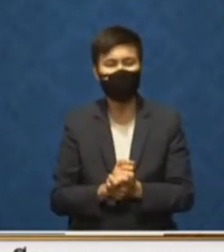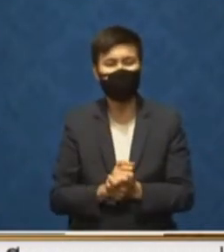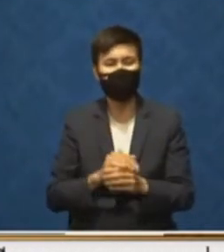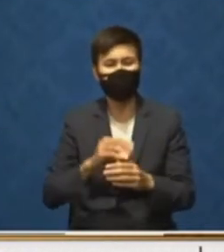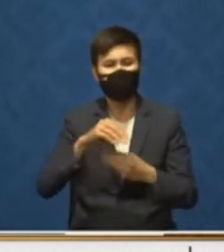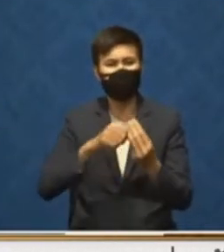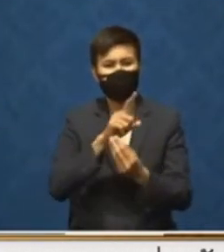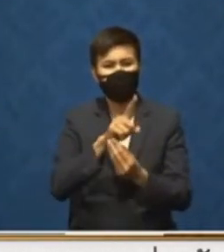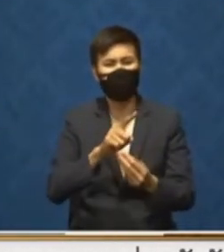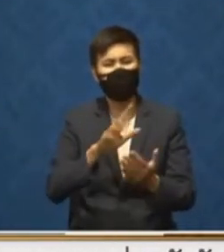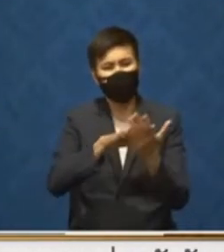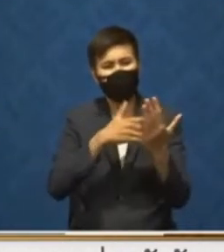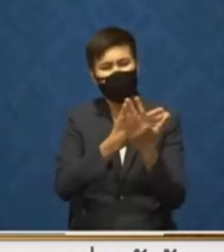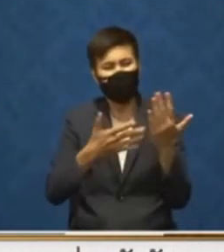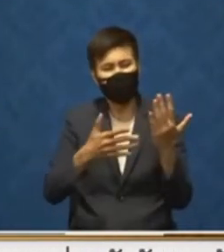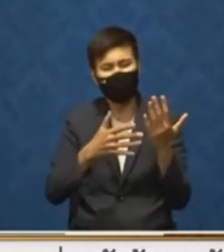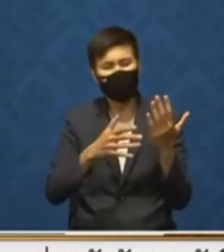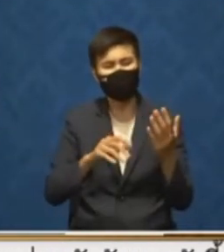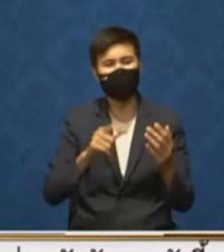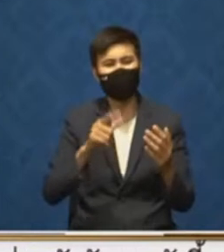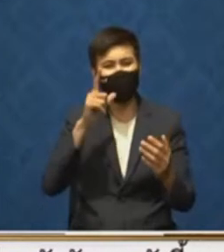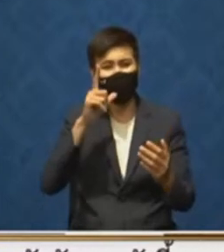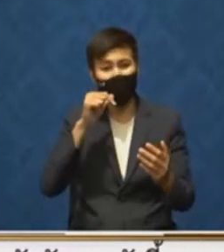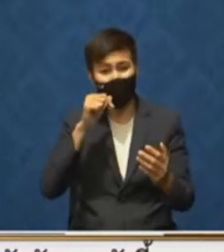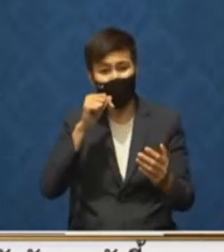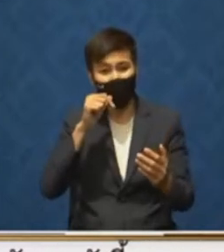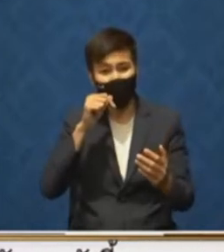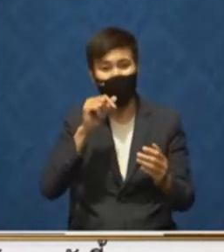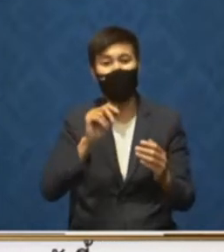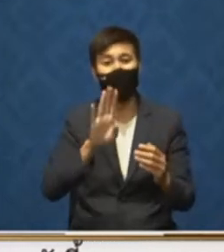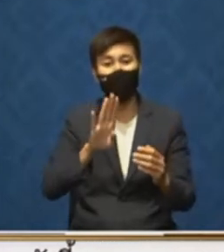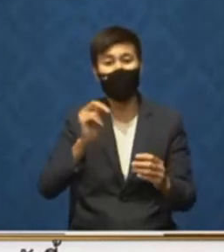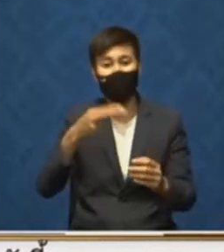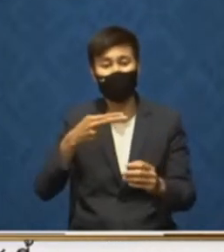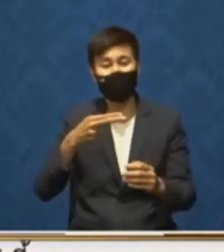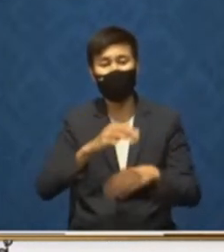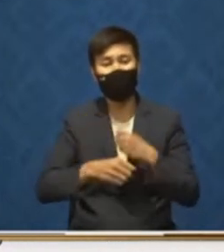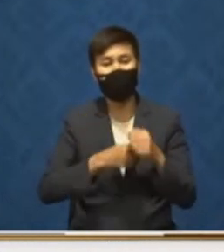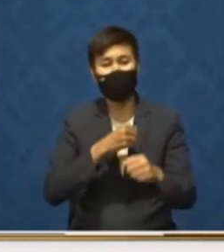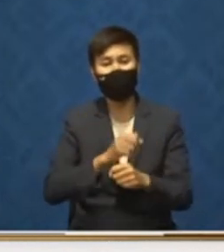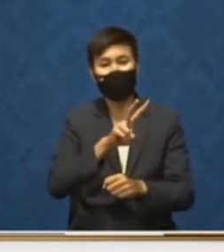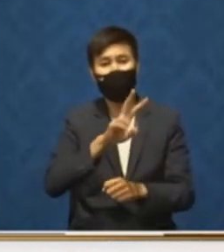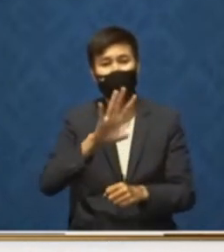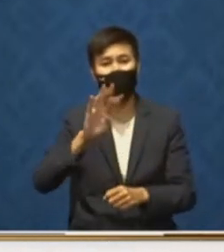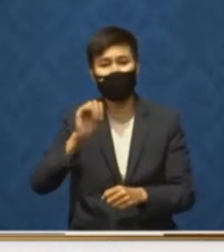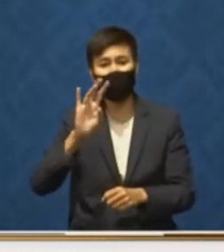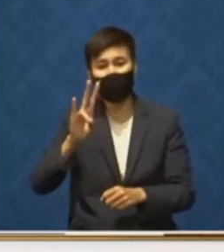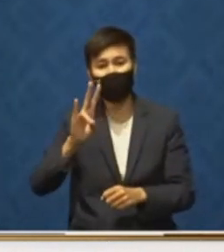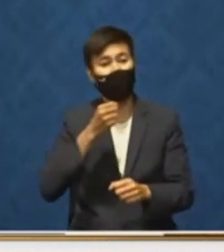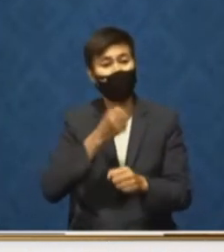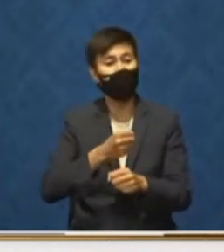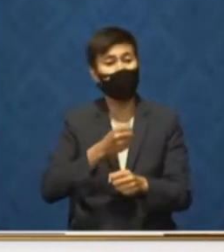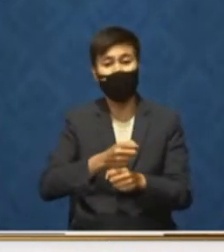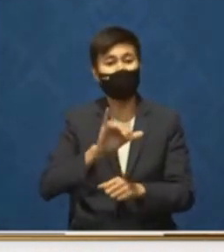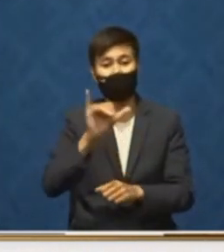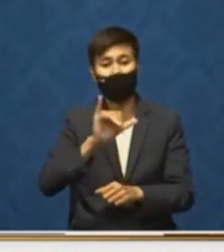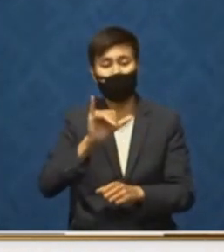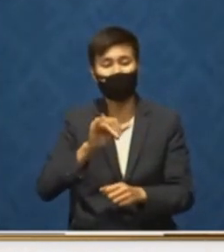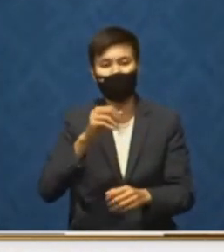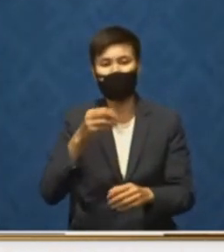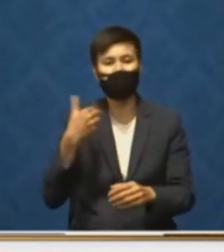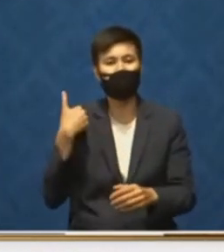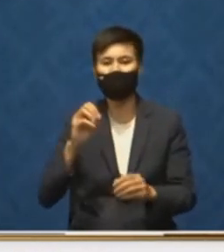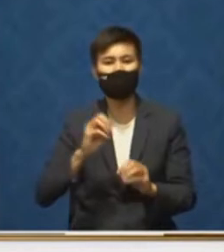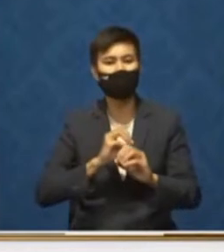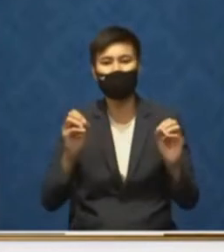แผนแม่บทไฟฟ้าของแนนพนักงานขนส่ง 3เสร็จต้องปิด 247นะคะจะไม่ทำนะครับไม่มีใครทำนะครับทำแผนที่ฟรี